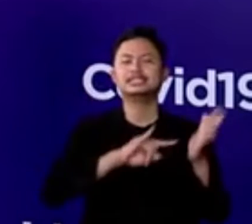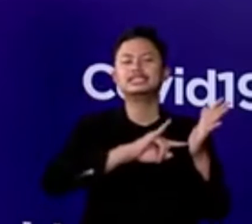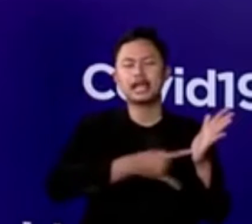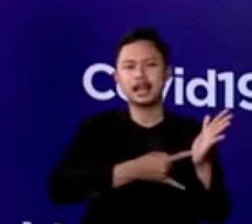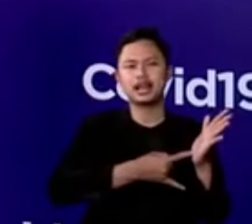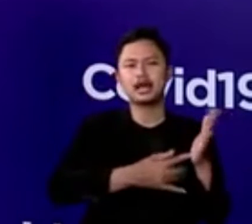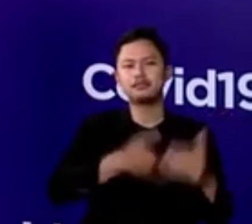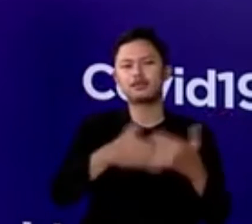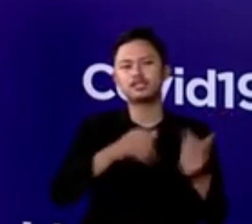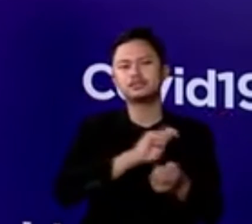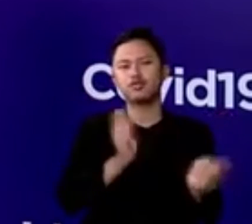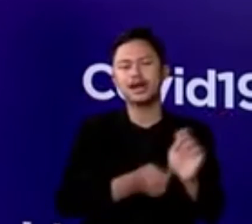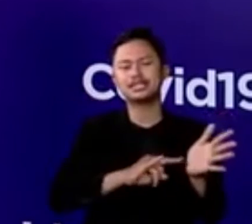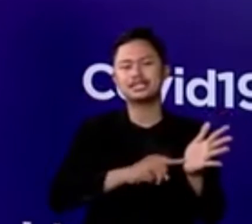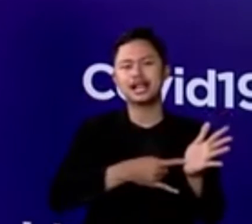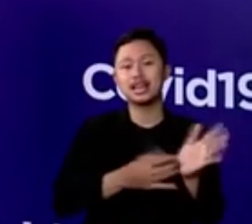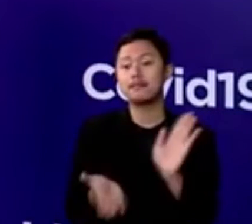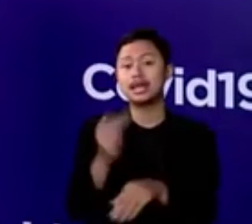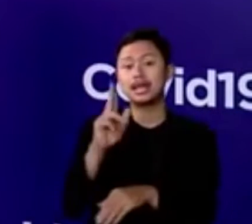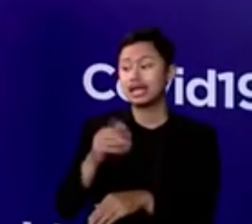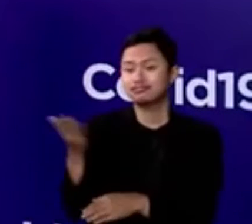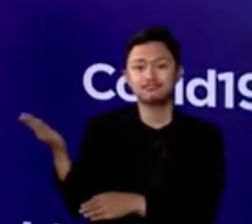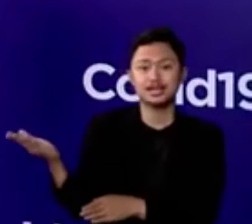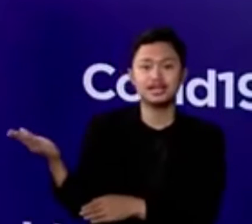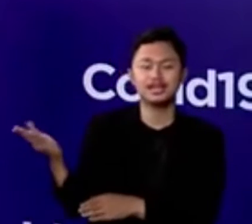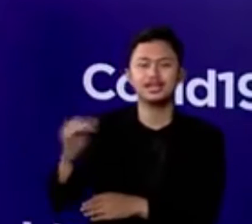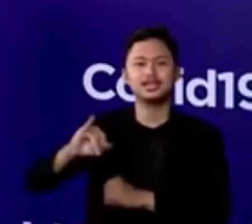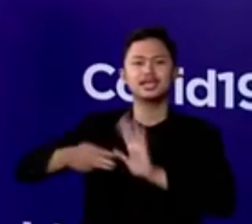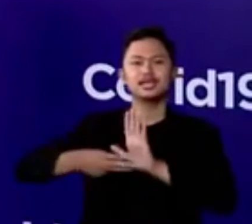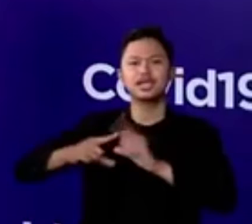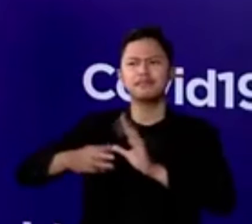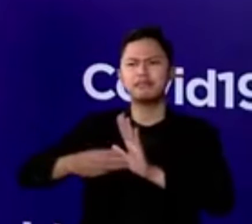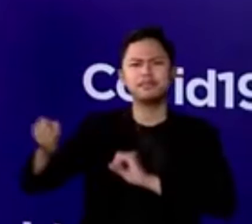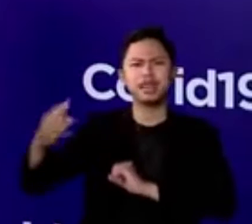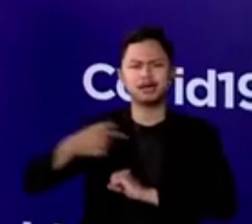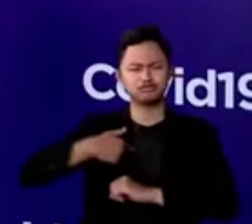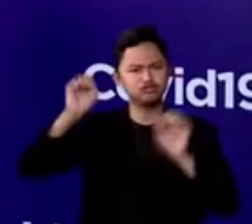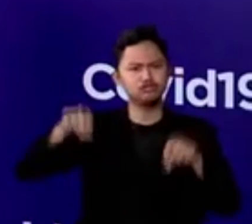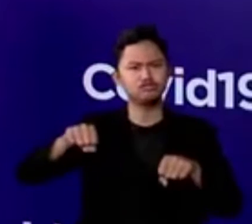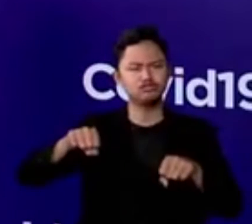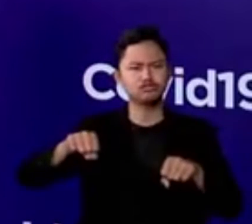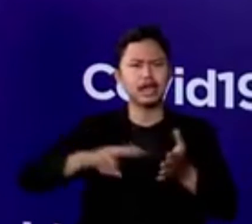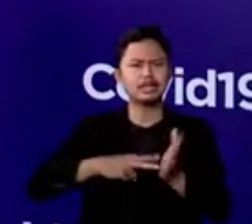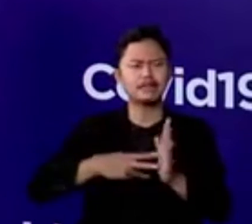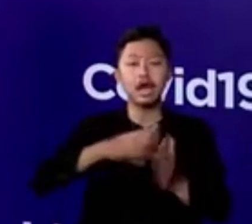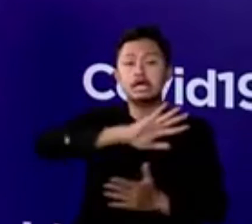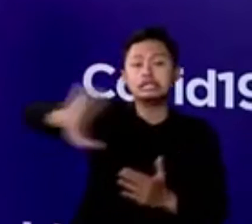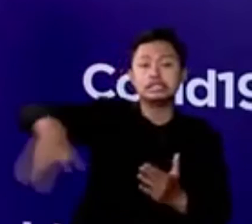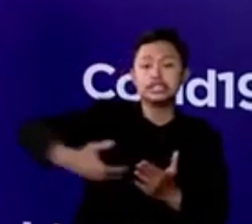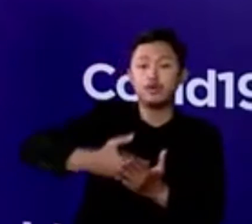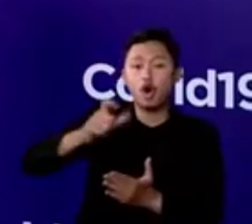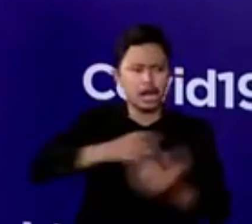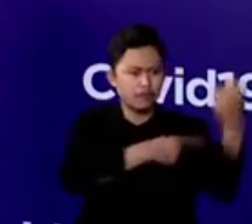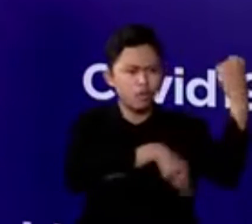digitalisasi gitu karena balik lagi Tadi yang dibilang Eh Mas Imam juga saya setuju Tidak semua orang mempunyai